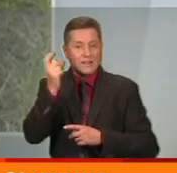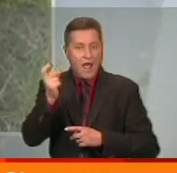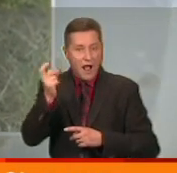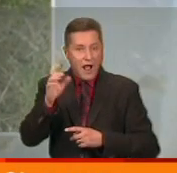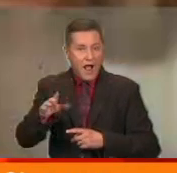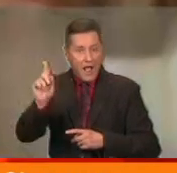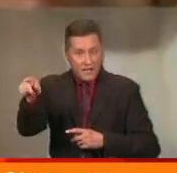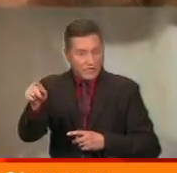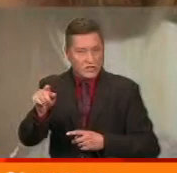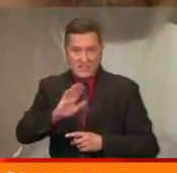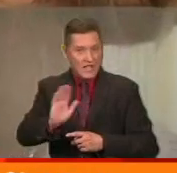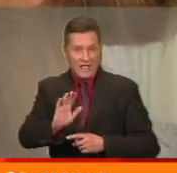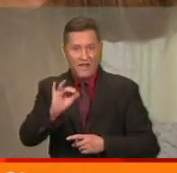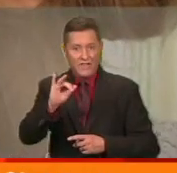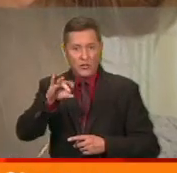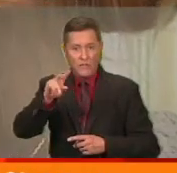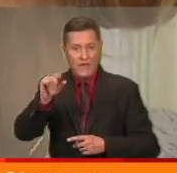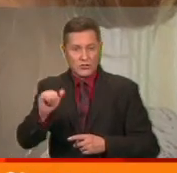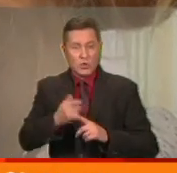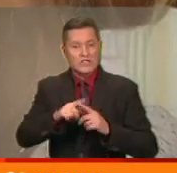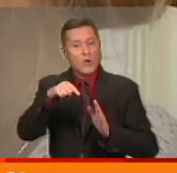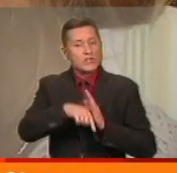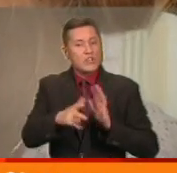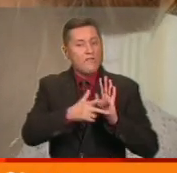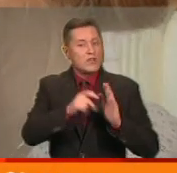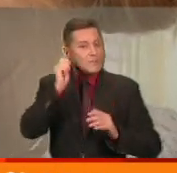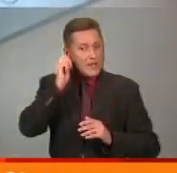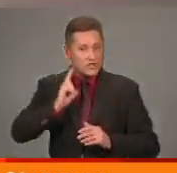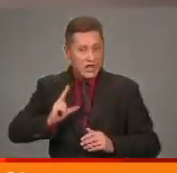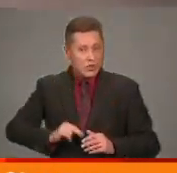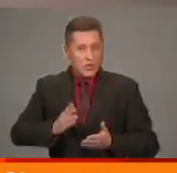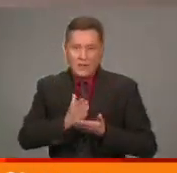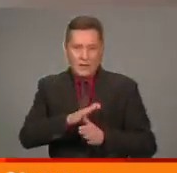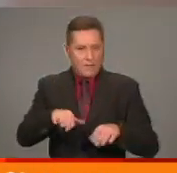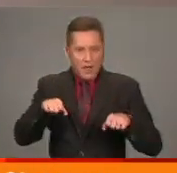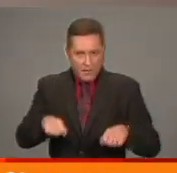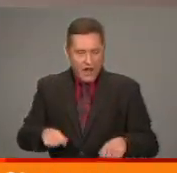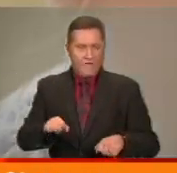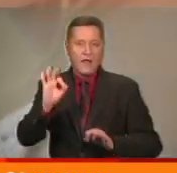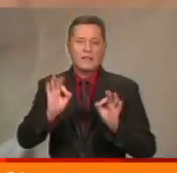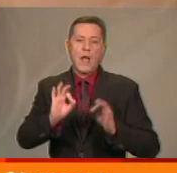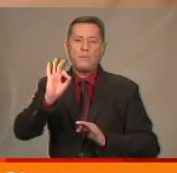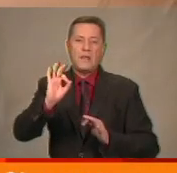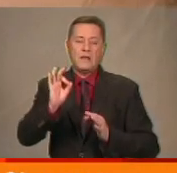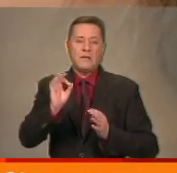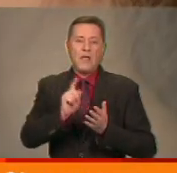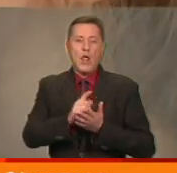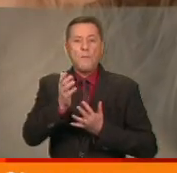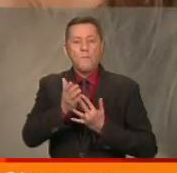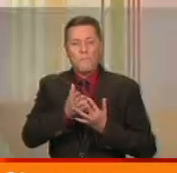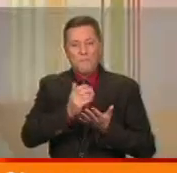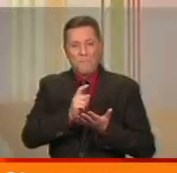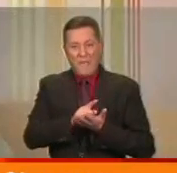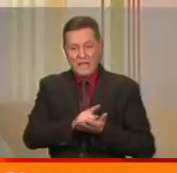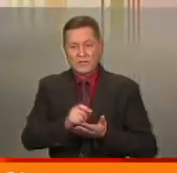в Іловайську. А це означає, що його 8-річна донечка не має права на пільги та пенсію, як дитина загиблого